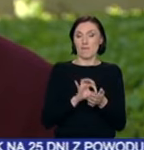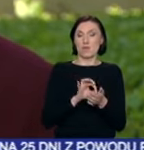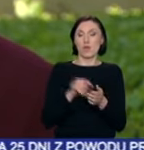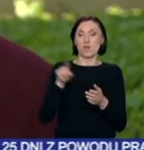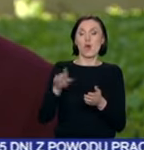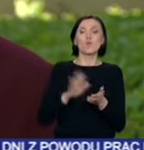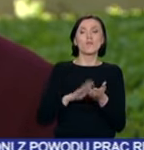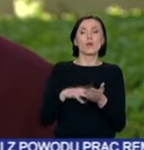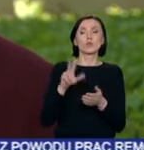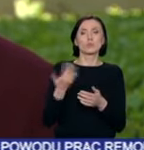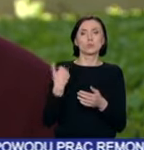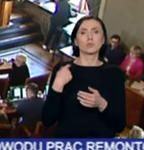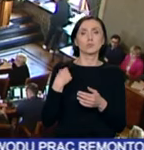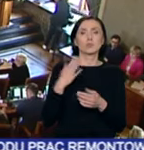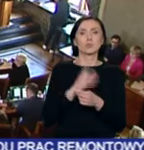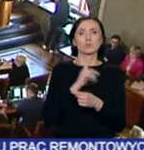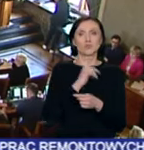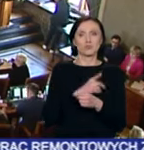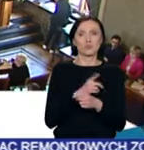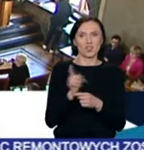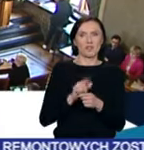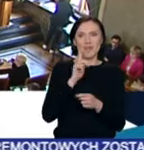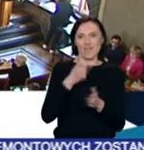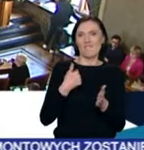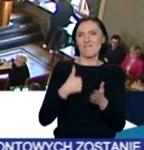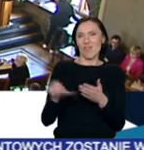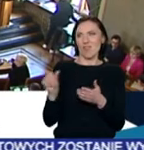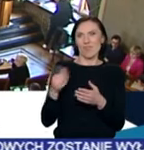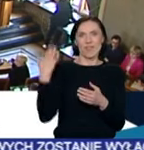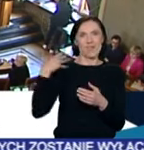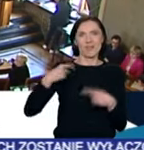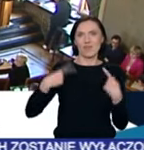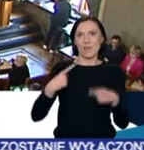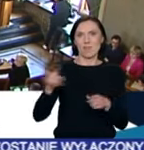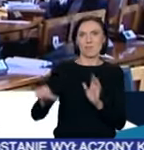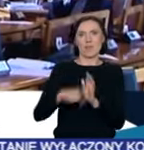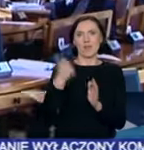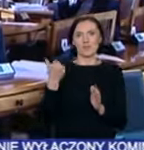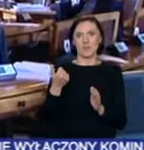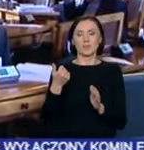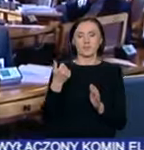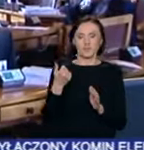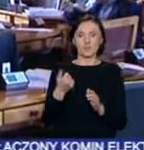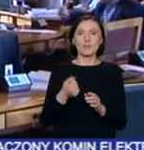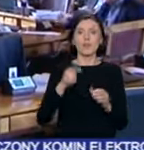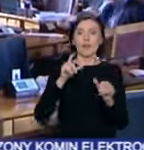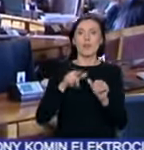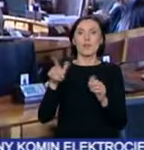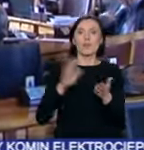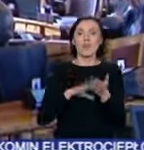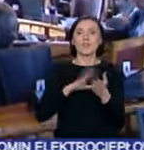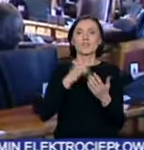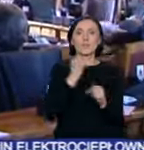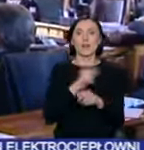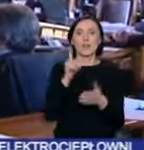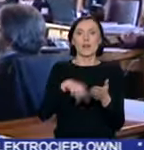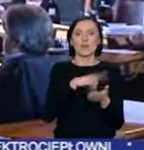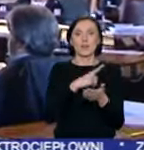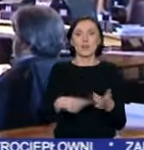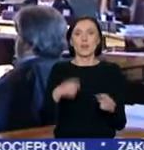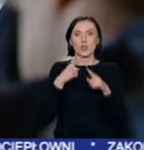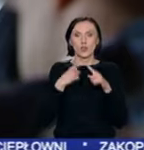jakimś stopniu uchwałami precedensowymi. Co do tego chyba nikt nie ma wątpliwości, ale w przypadku uchwał w sprawie likwidacji spółki